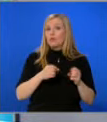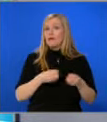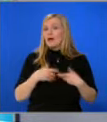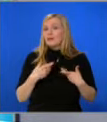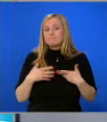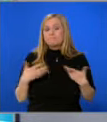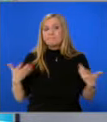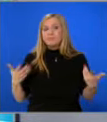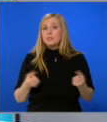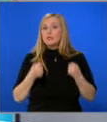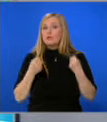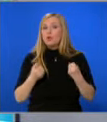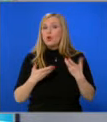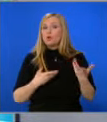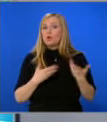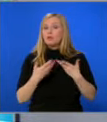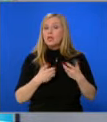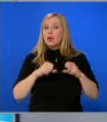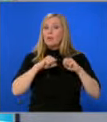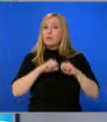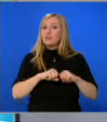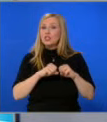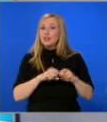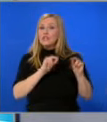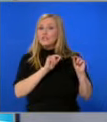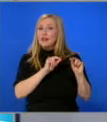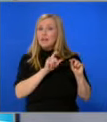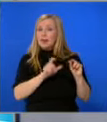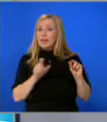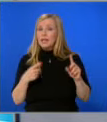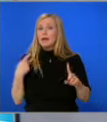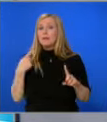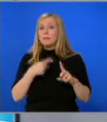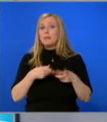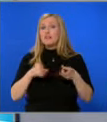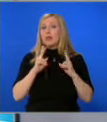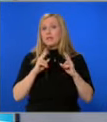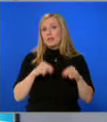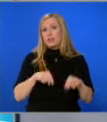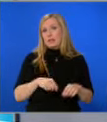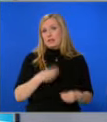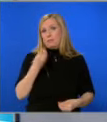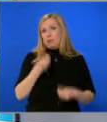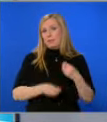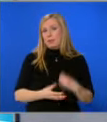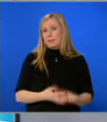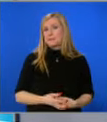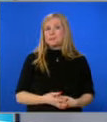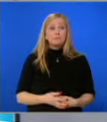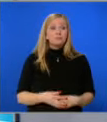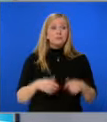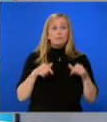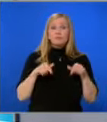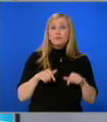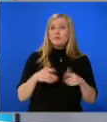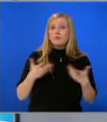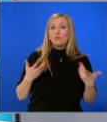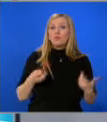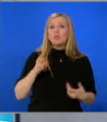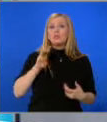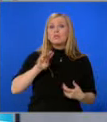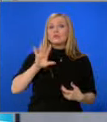изисква сериозно отношение към общинските съветници към решаване на тези проблеми. Между другото, тези, които